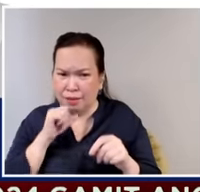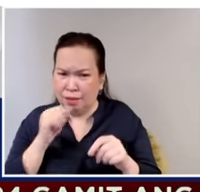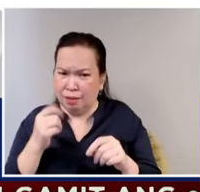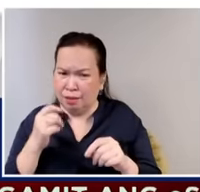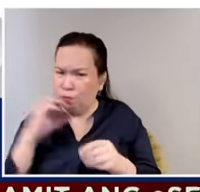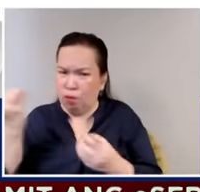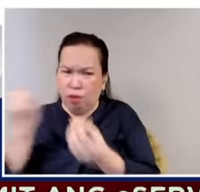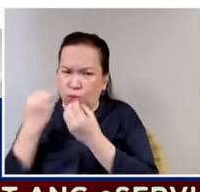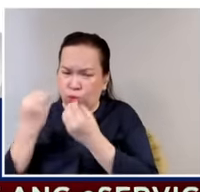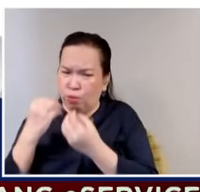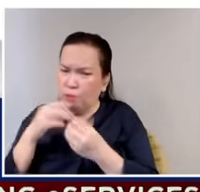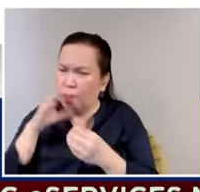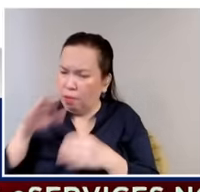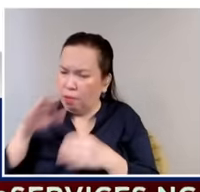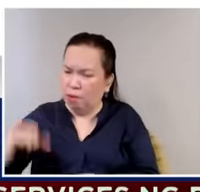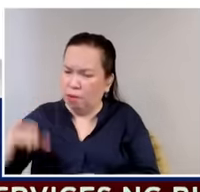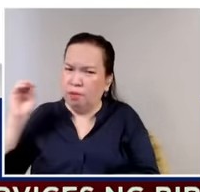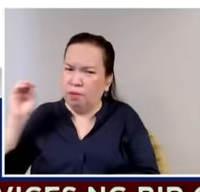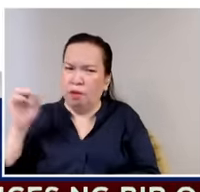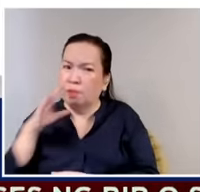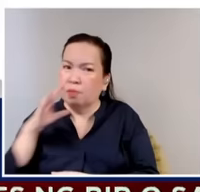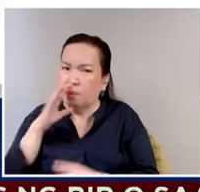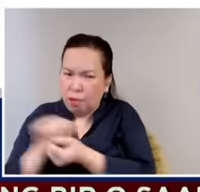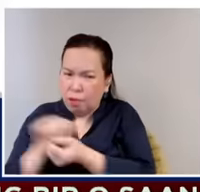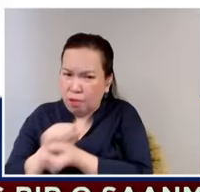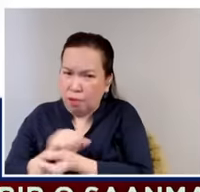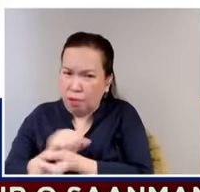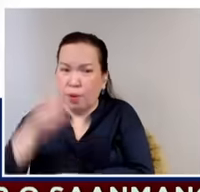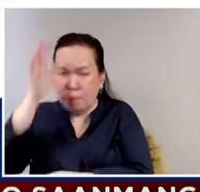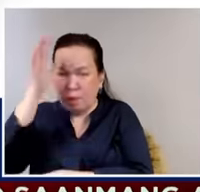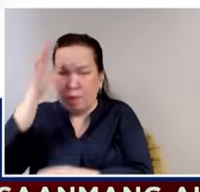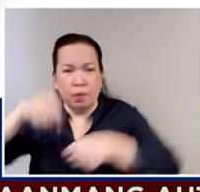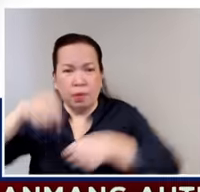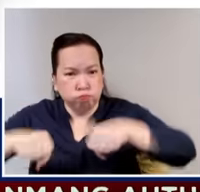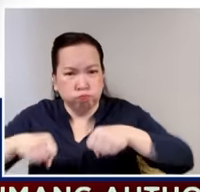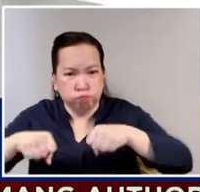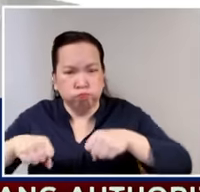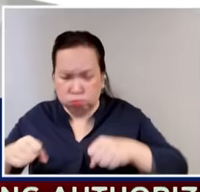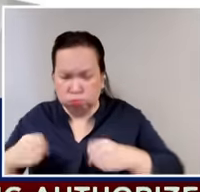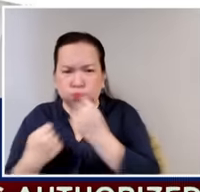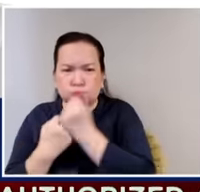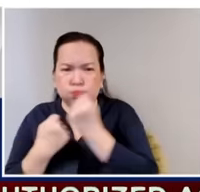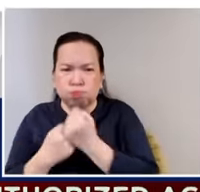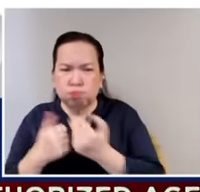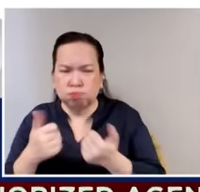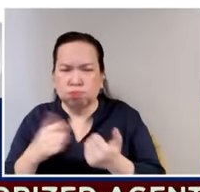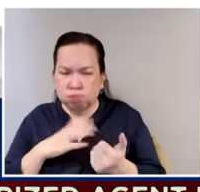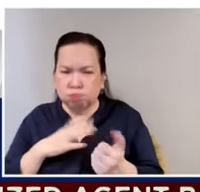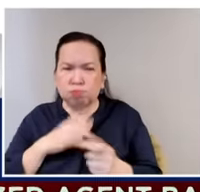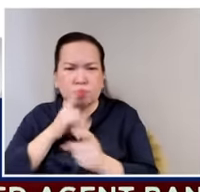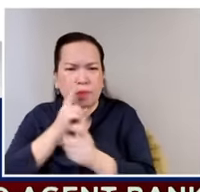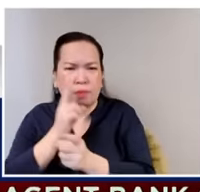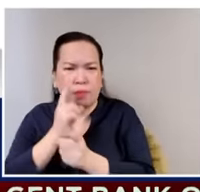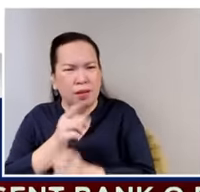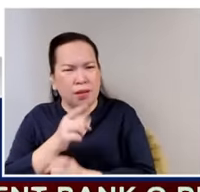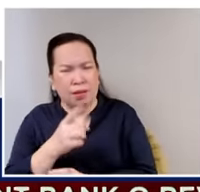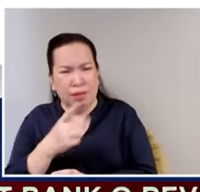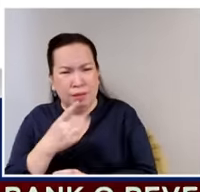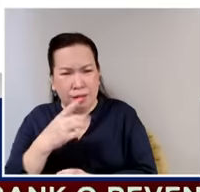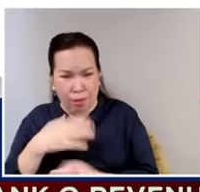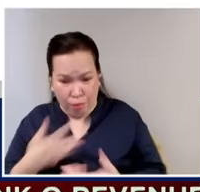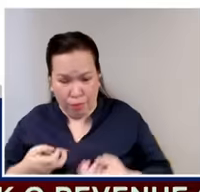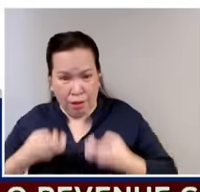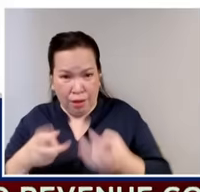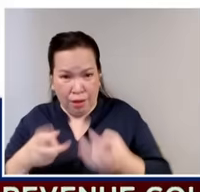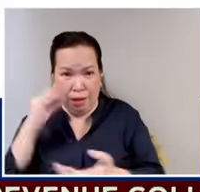eh. Kahit na bandera, tapos yung tatay ko tricycle driver, binuway naman po kami ng marangal. Tapos gagawin ko po sa anak ko